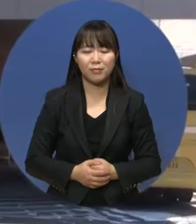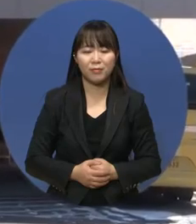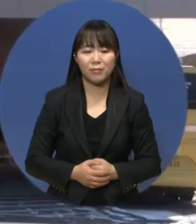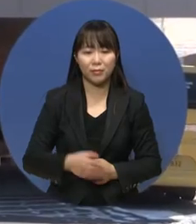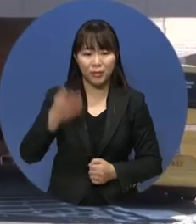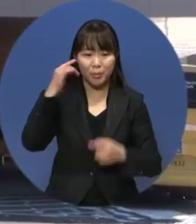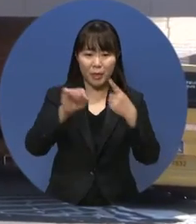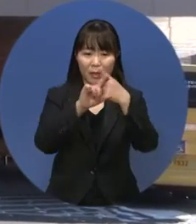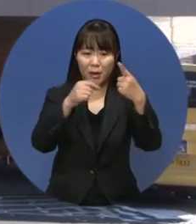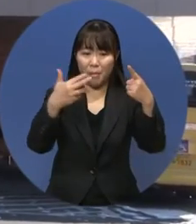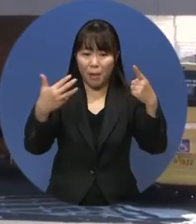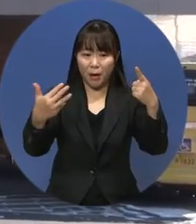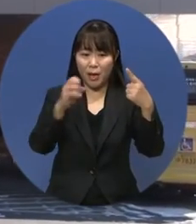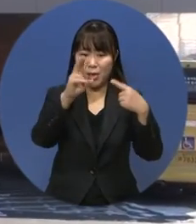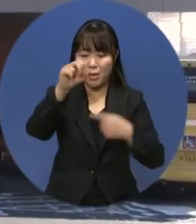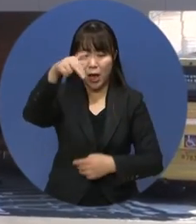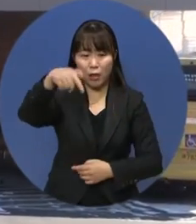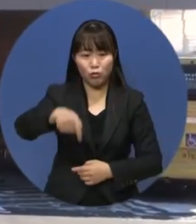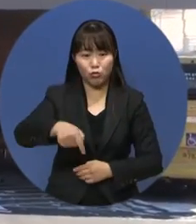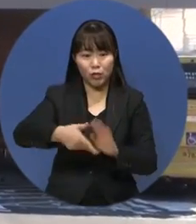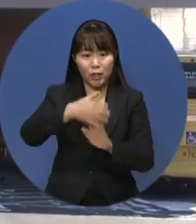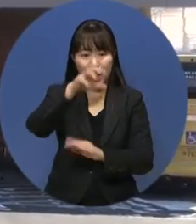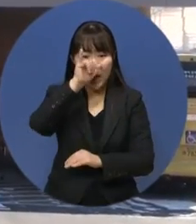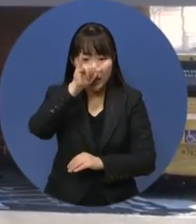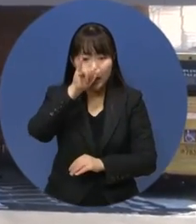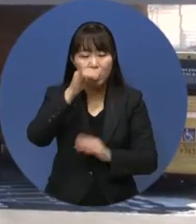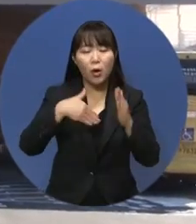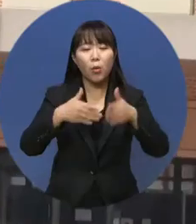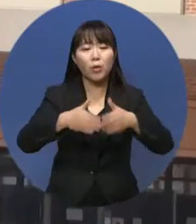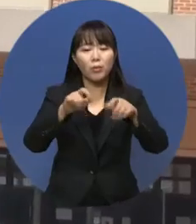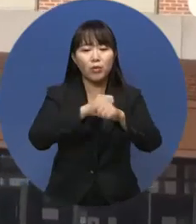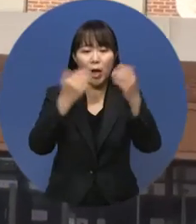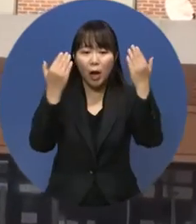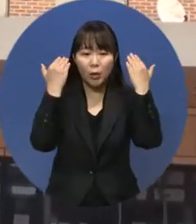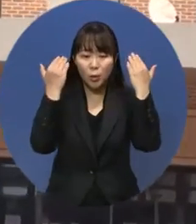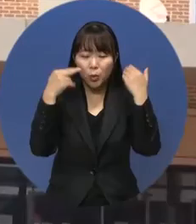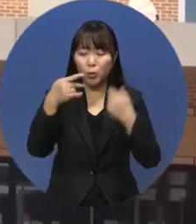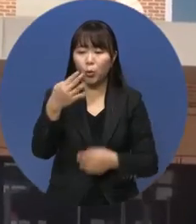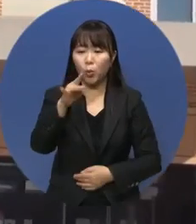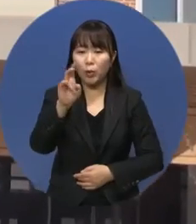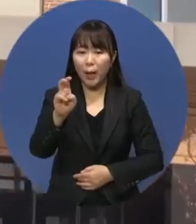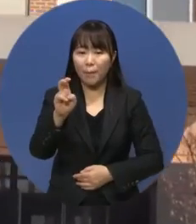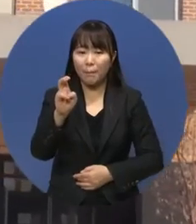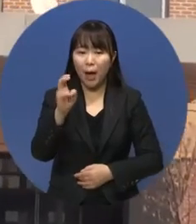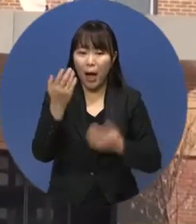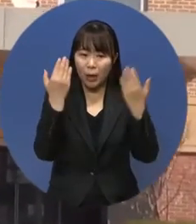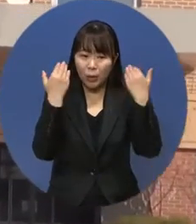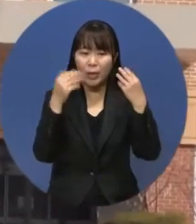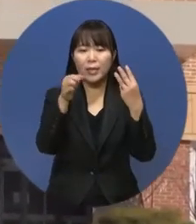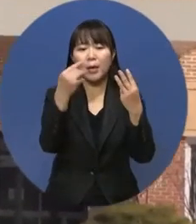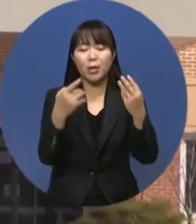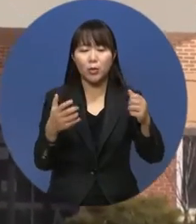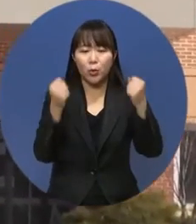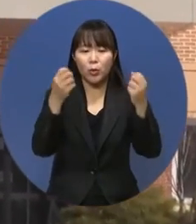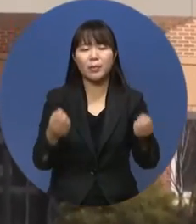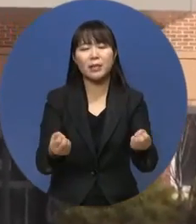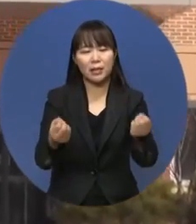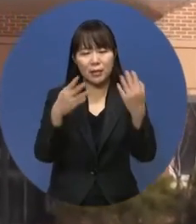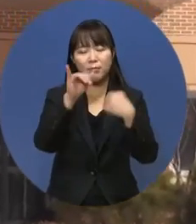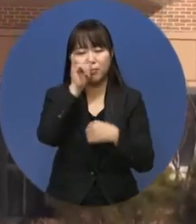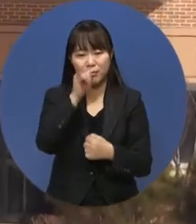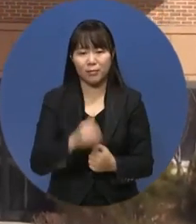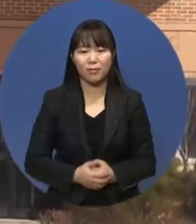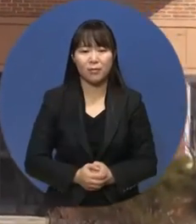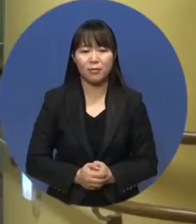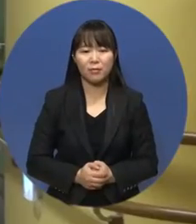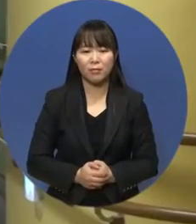지난 1월 8일은 양주시에 위치한 공립 특수학교 양주 도담 학교에 3회 졸업식이 있었습니다